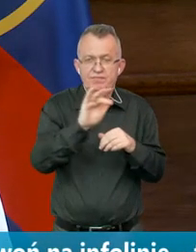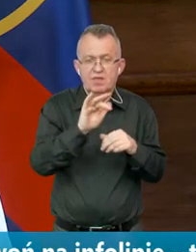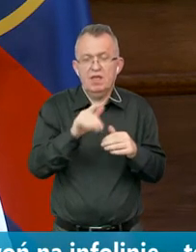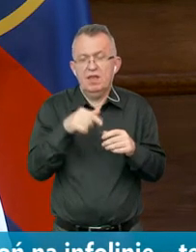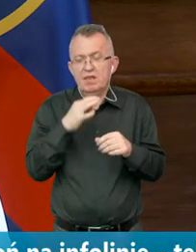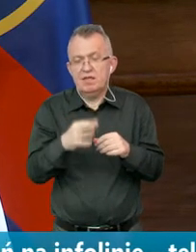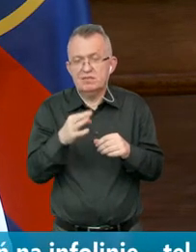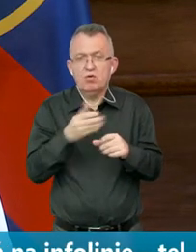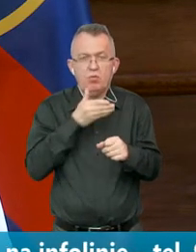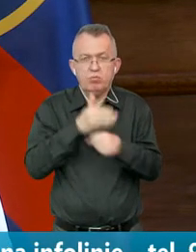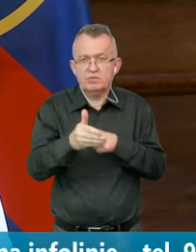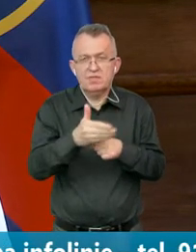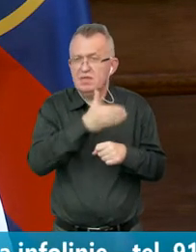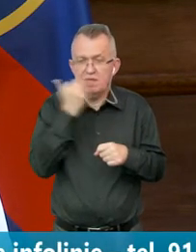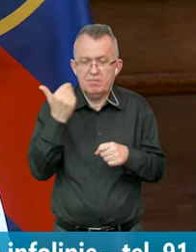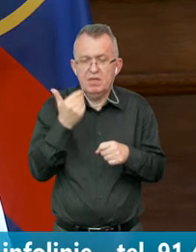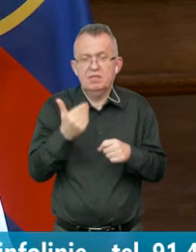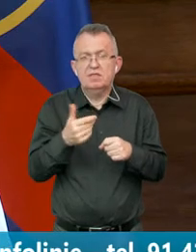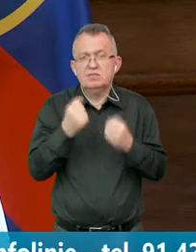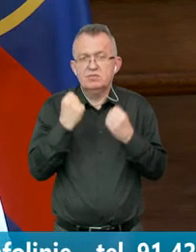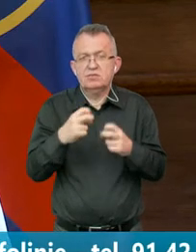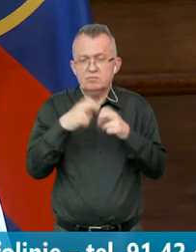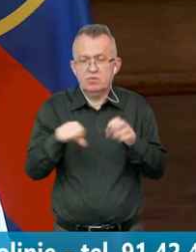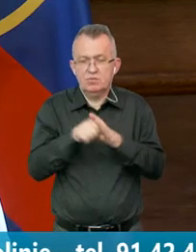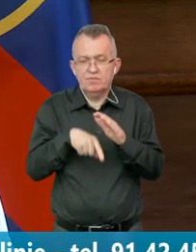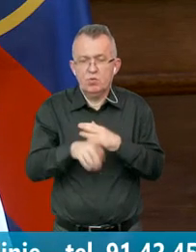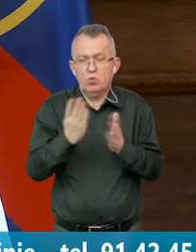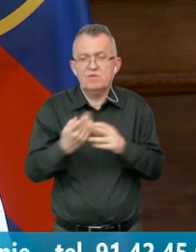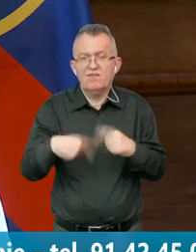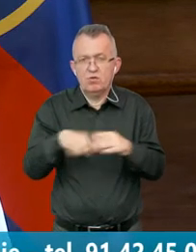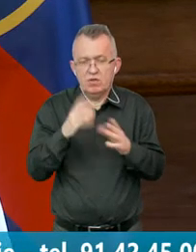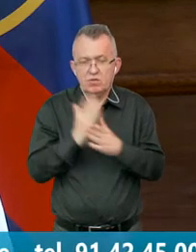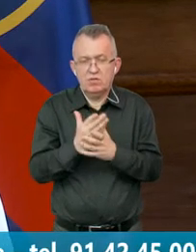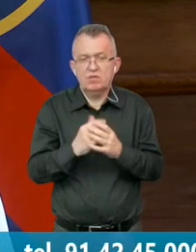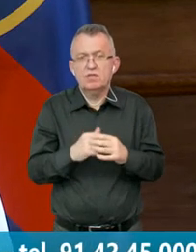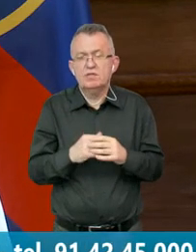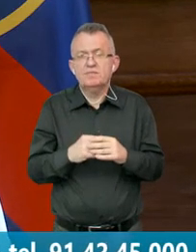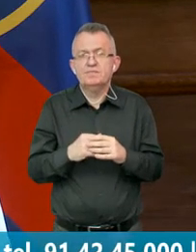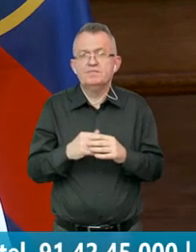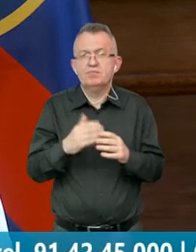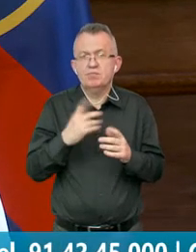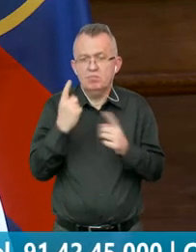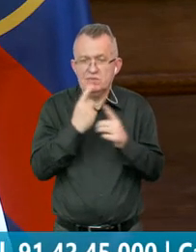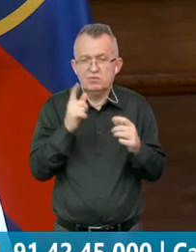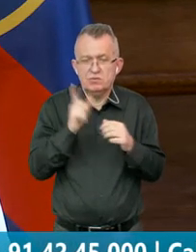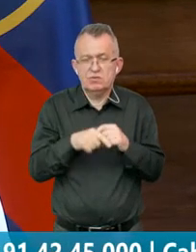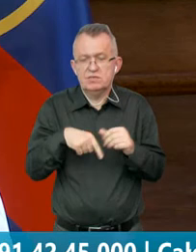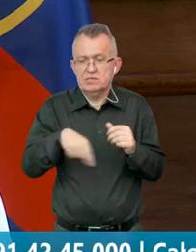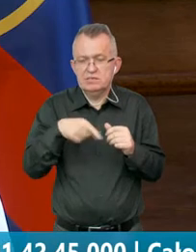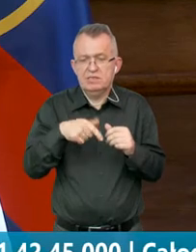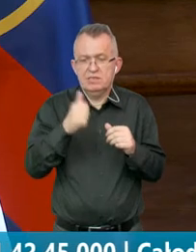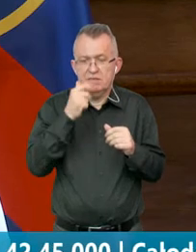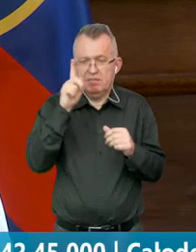razie opóźnień nie zauważamy. Te ciężkie prace podziemne zostały wykonane. Mam nadzieję, że w ciągu najbliższych